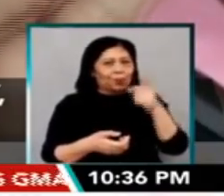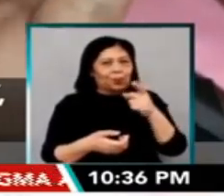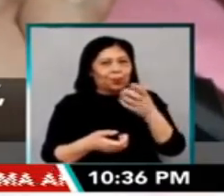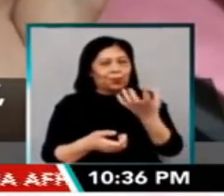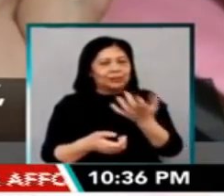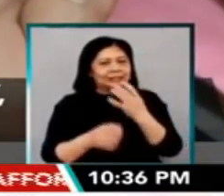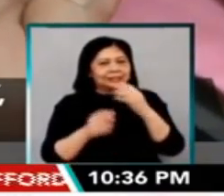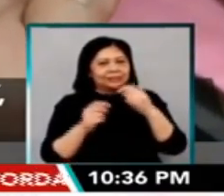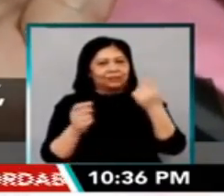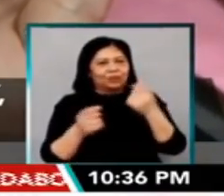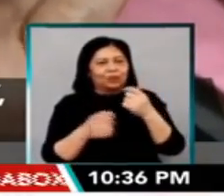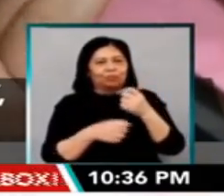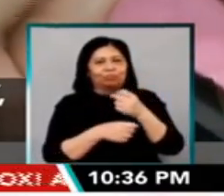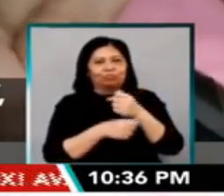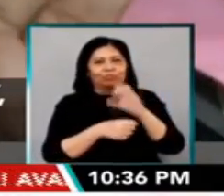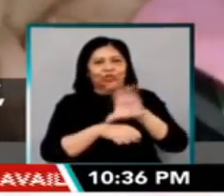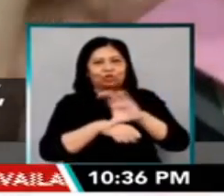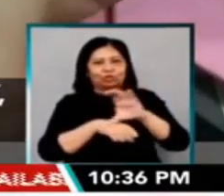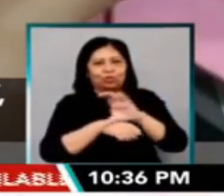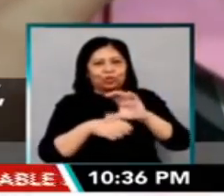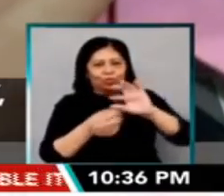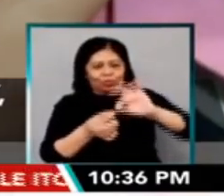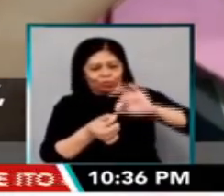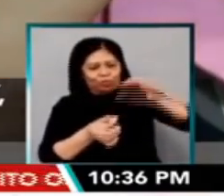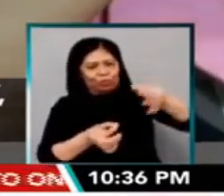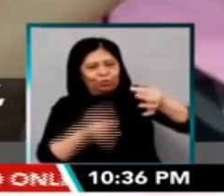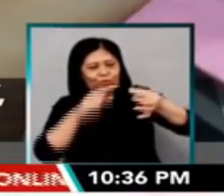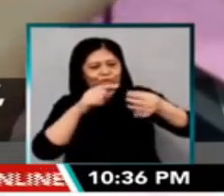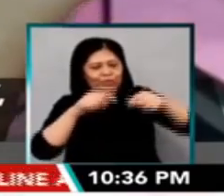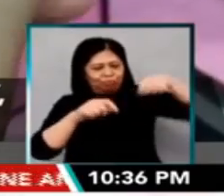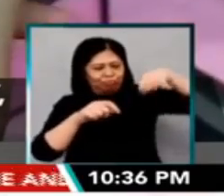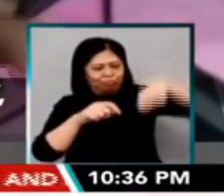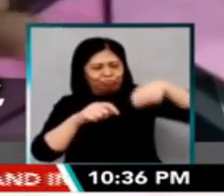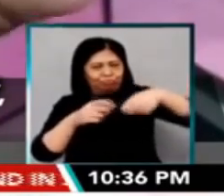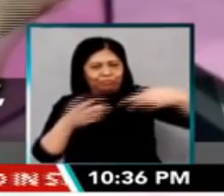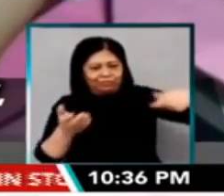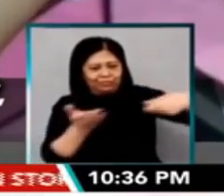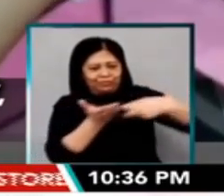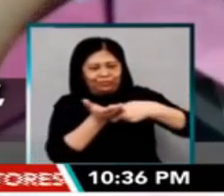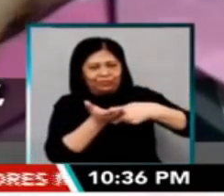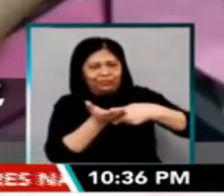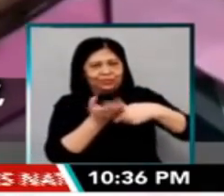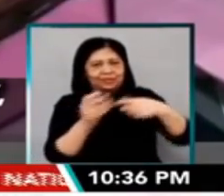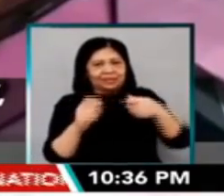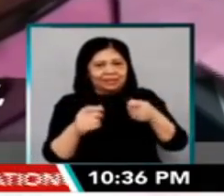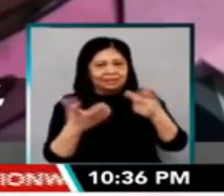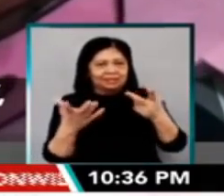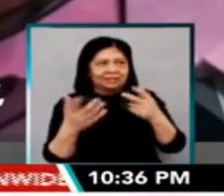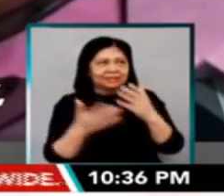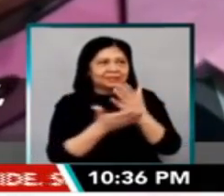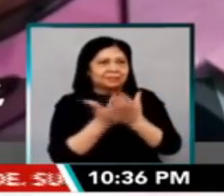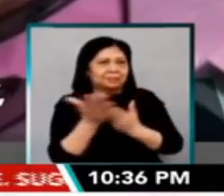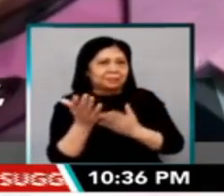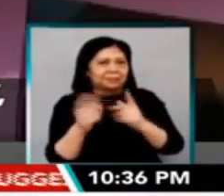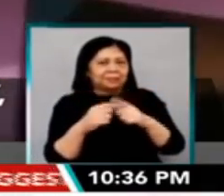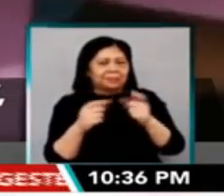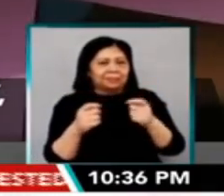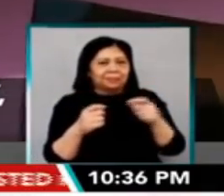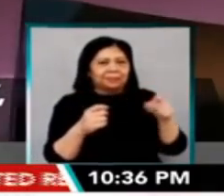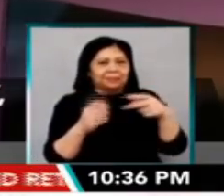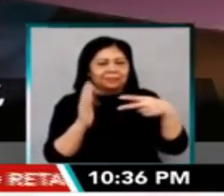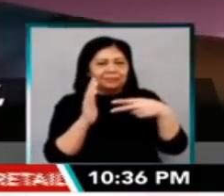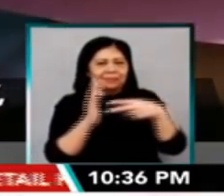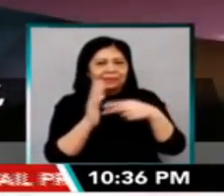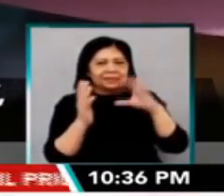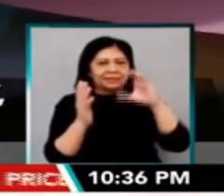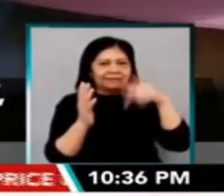Dream Cakes, yung takip nun. Binutasan ko na lang, saka in-screw ko po. Saka yung mga pop socket ng cellphone yung mga